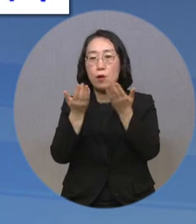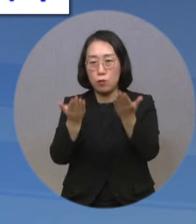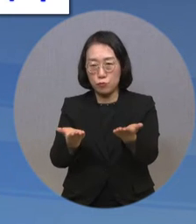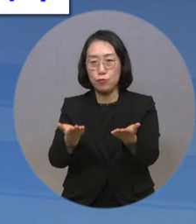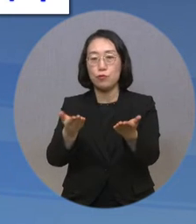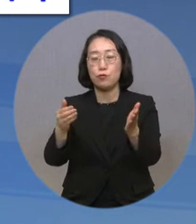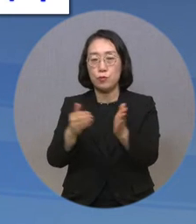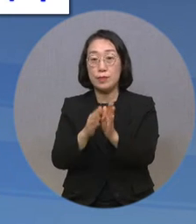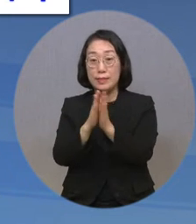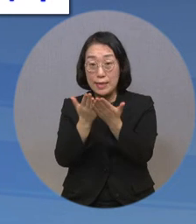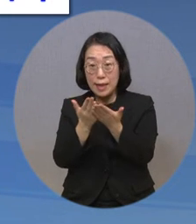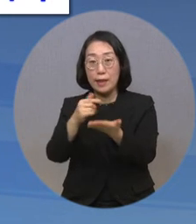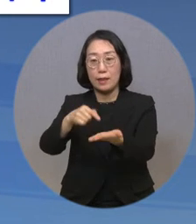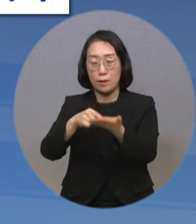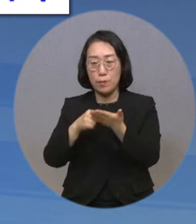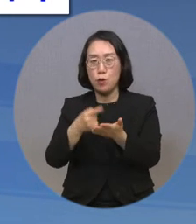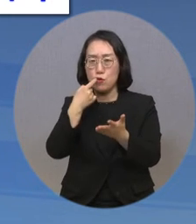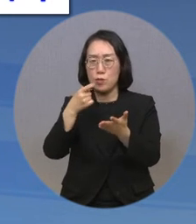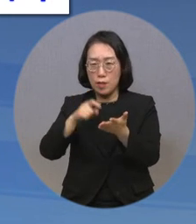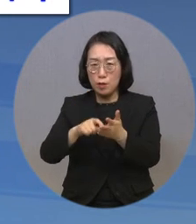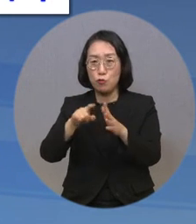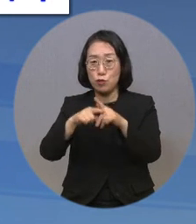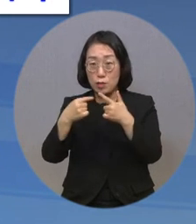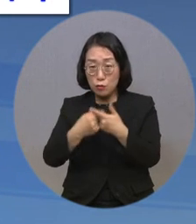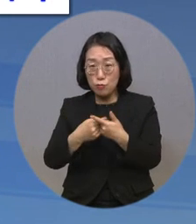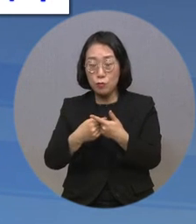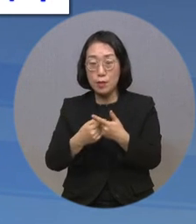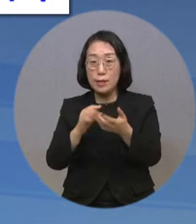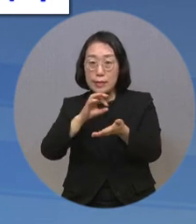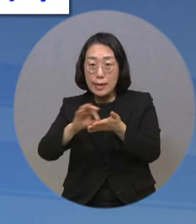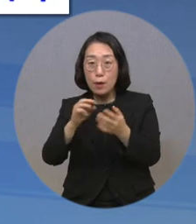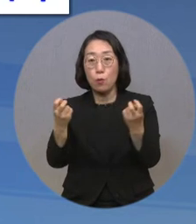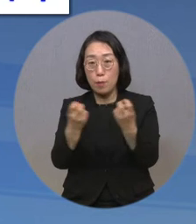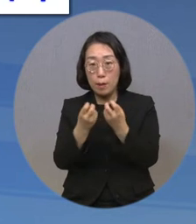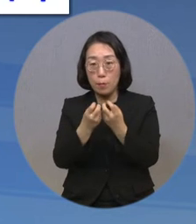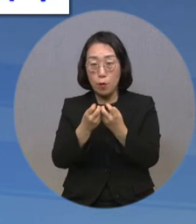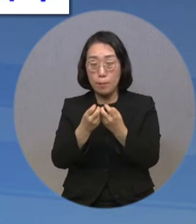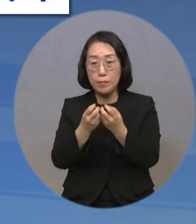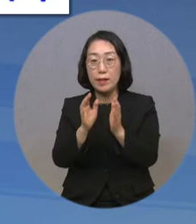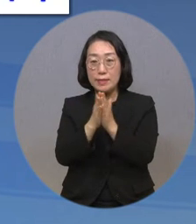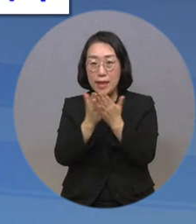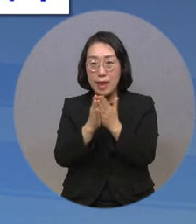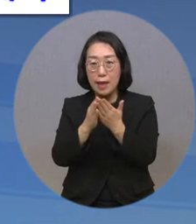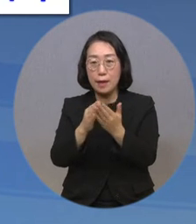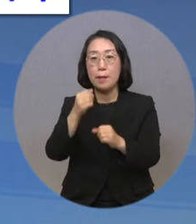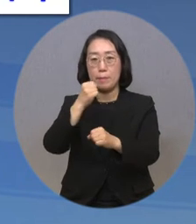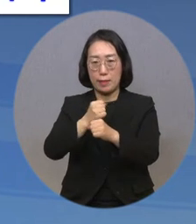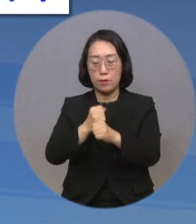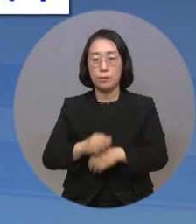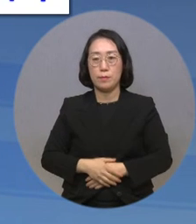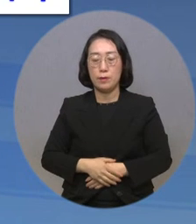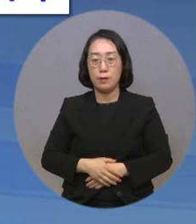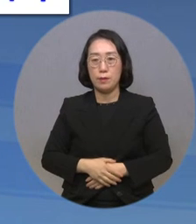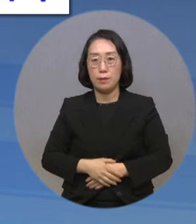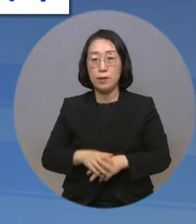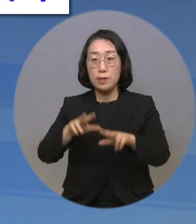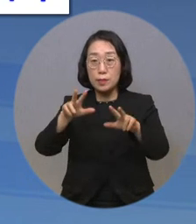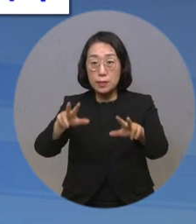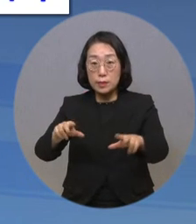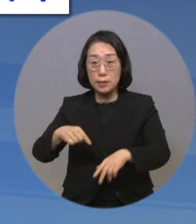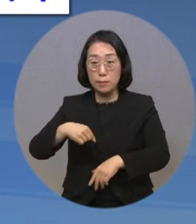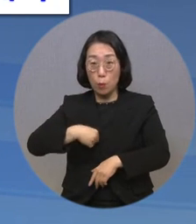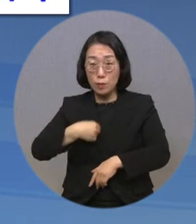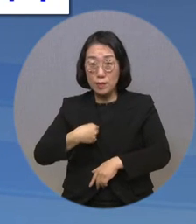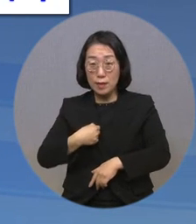소통은 이해하기 쉬운 코로나19 자가진단 키트 사용법 안내 책자를 발간했습니다. 현재